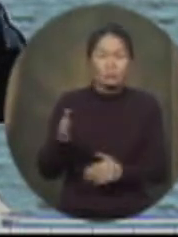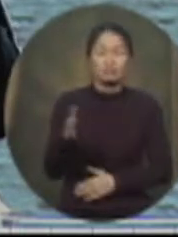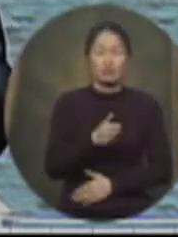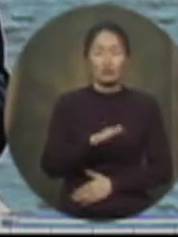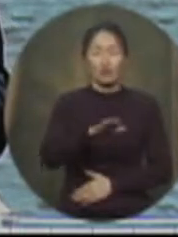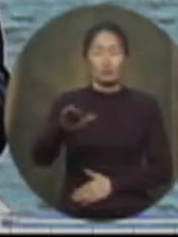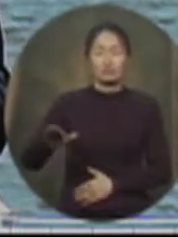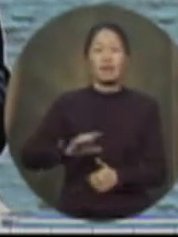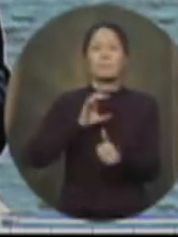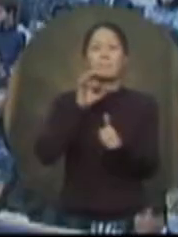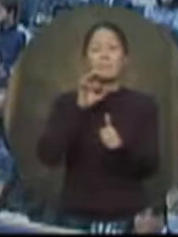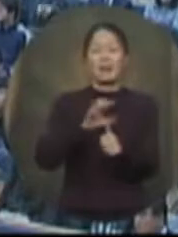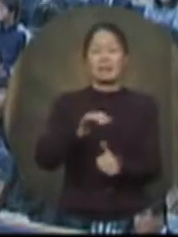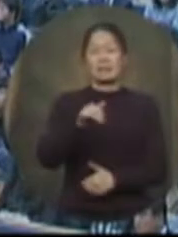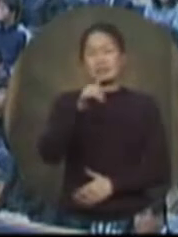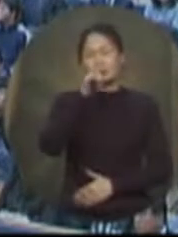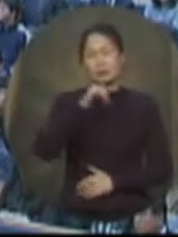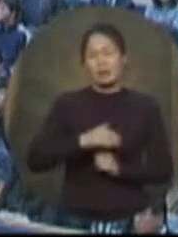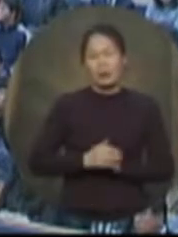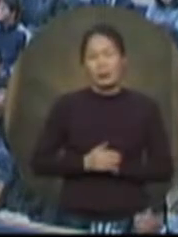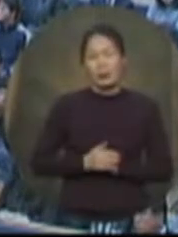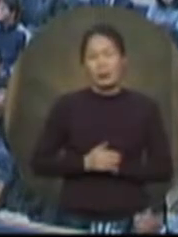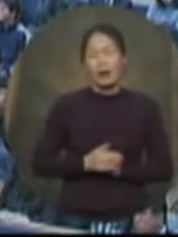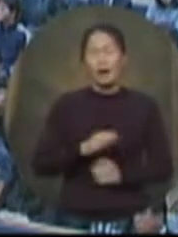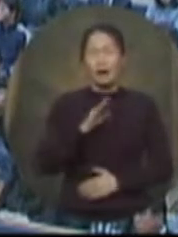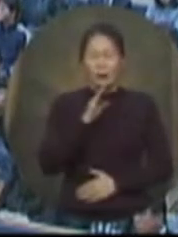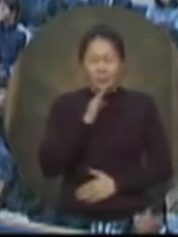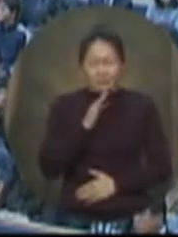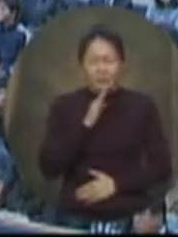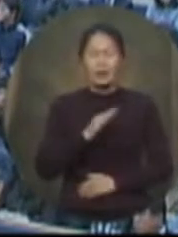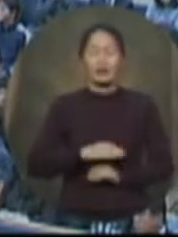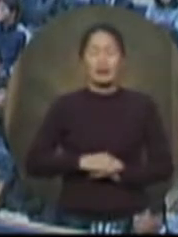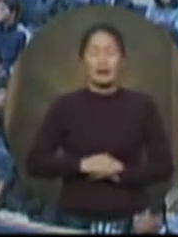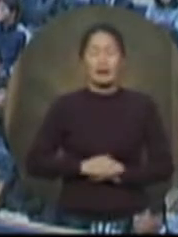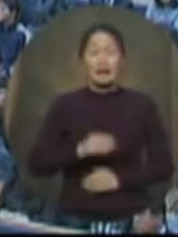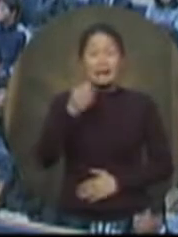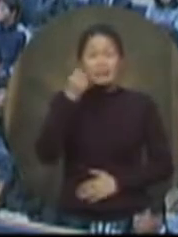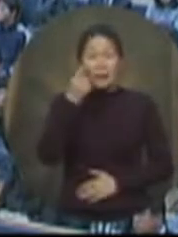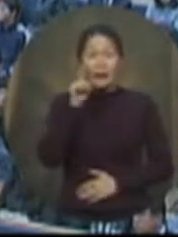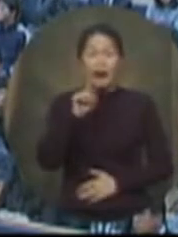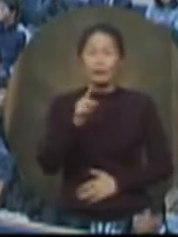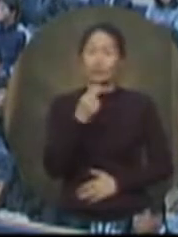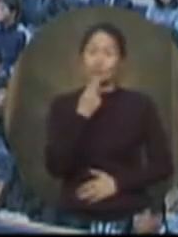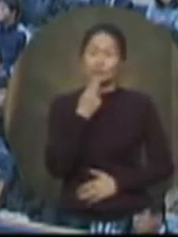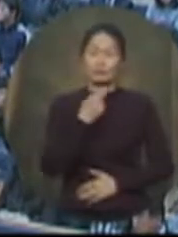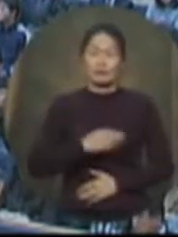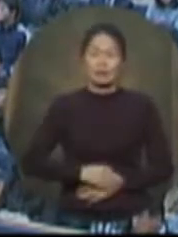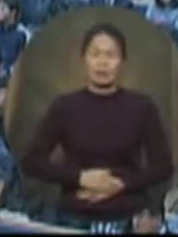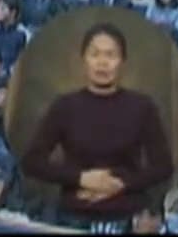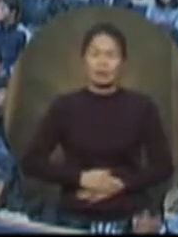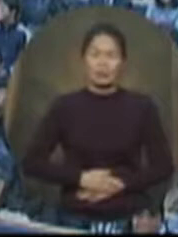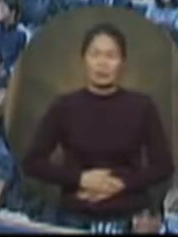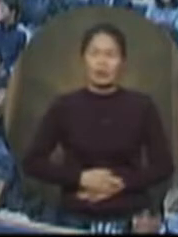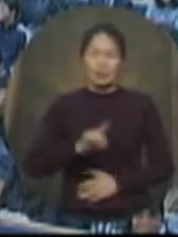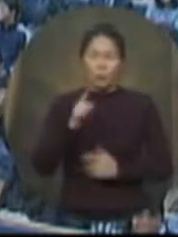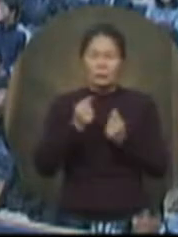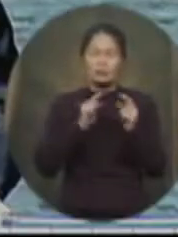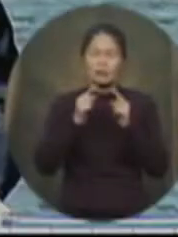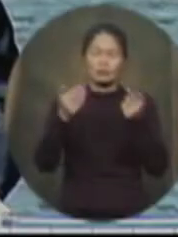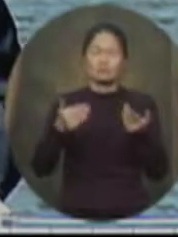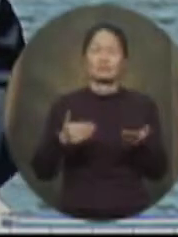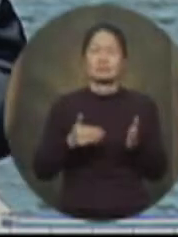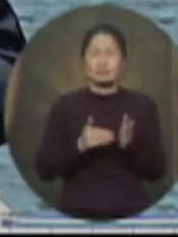박해가 있을 거다 아 그랬지 이상할게 하나도 없잖아요 그렇게 말씀하셨지